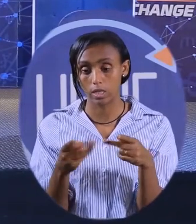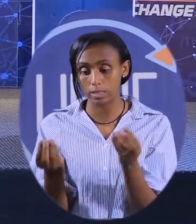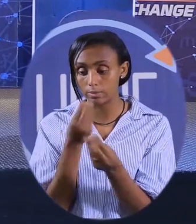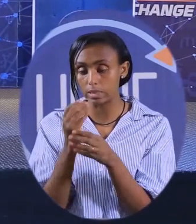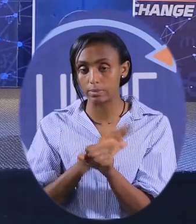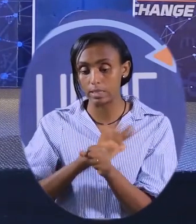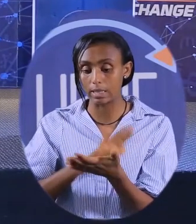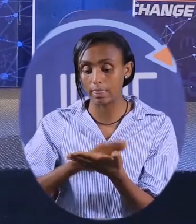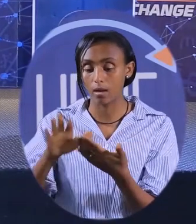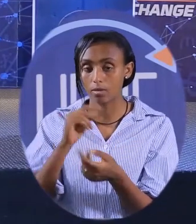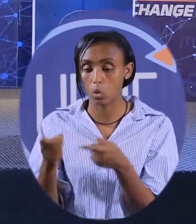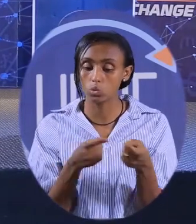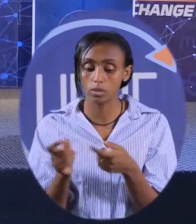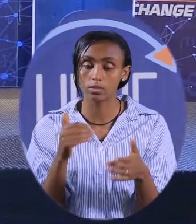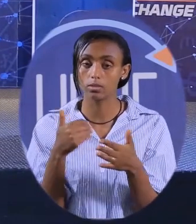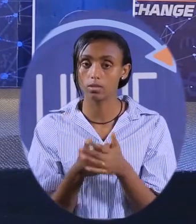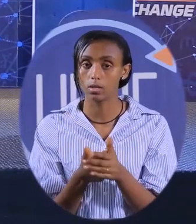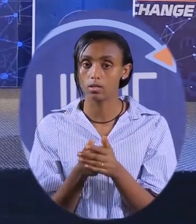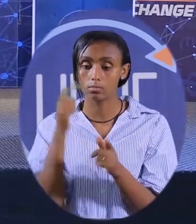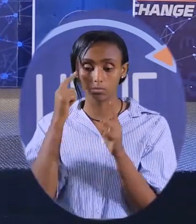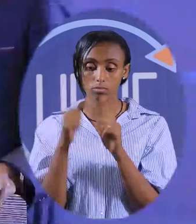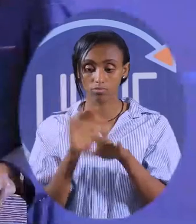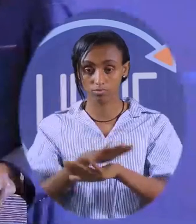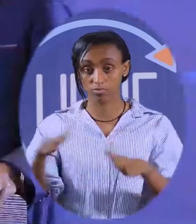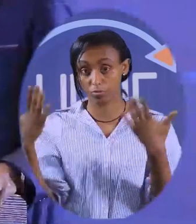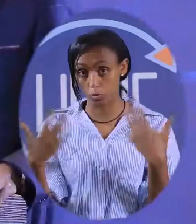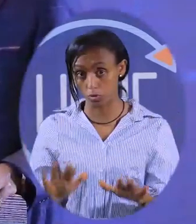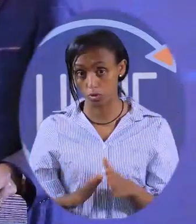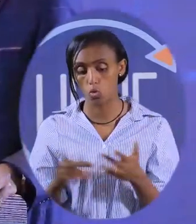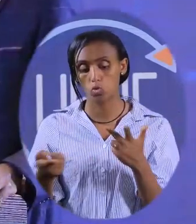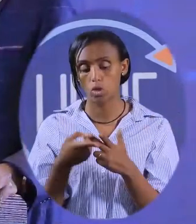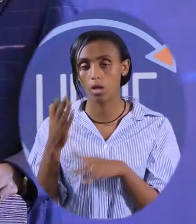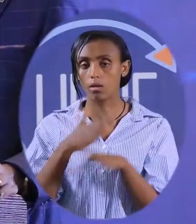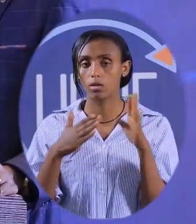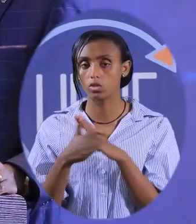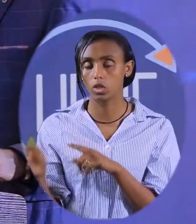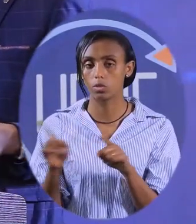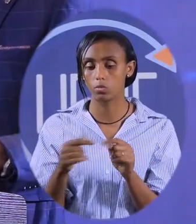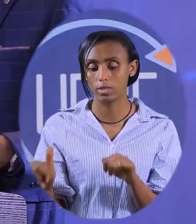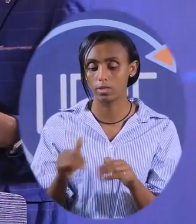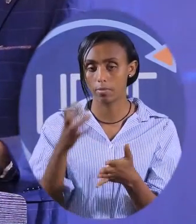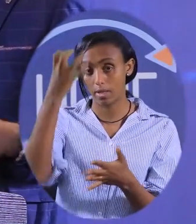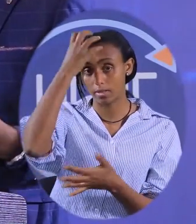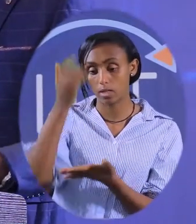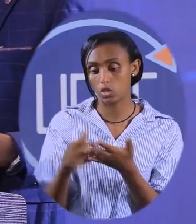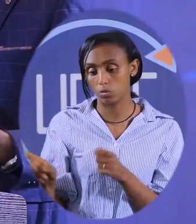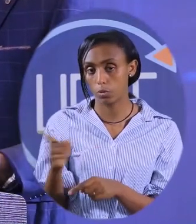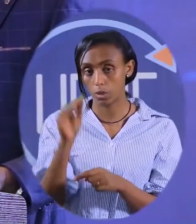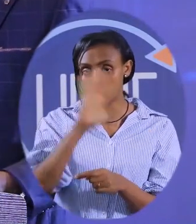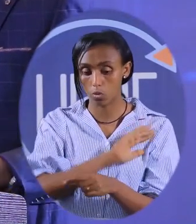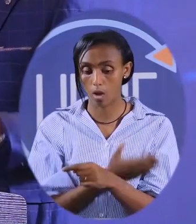ምግብ ጥራትና ቁጥጥር ድረስ ስትራቴጂዎች ተዘርግቷል። በሶስተኛ ደረጃ እንደ መንግስት ለዚህ የሚሆን የሰው